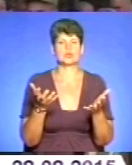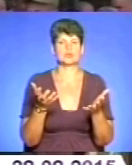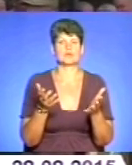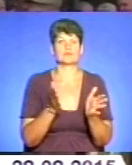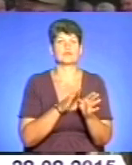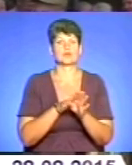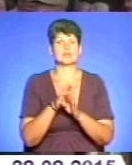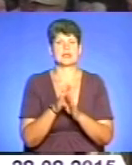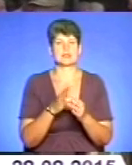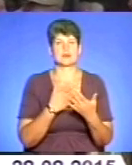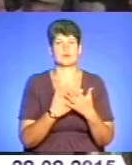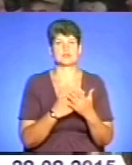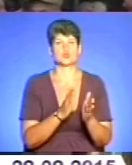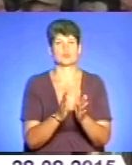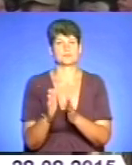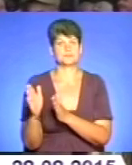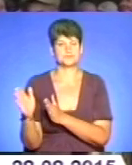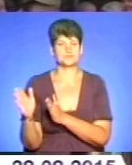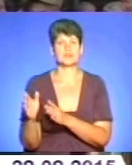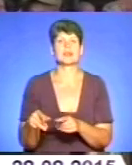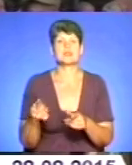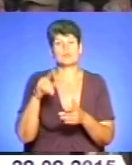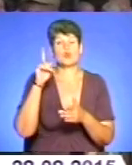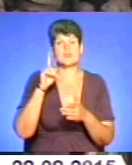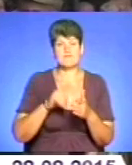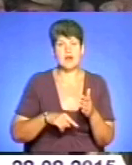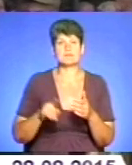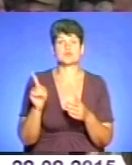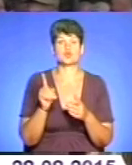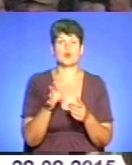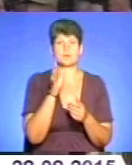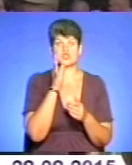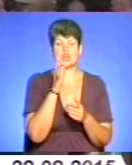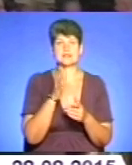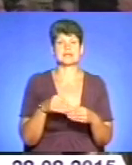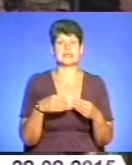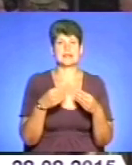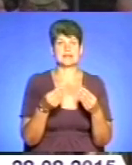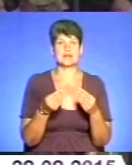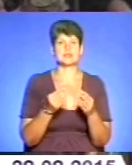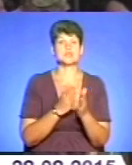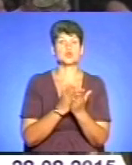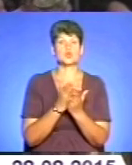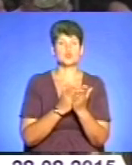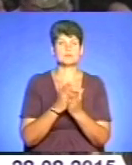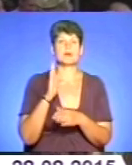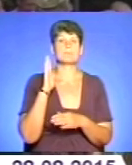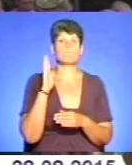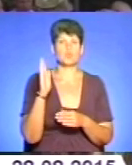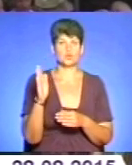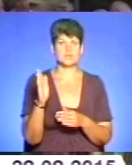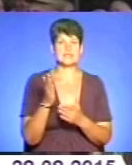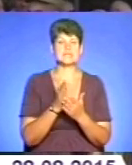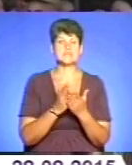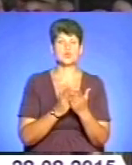безпеки. І сподіваємося, що під час несення служби буде